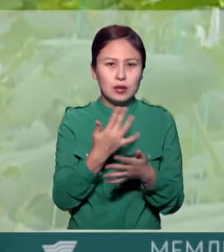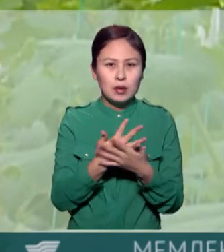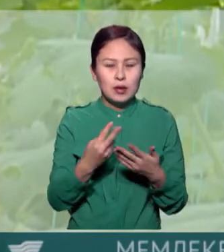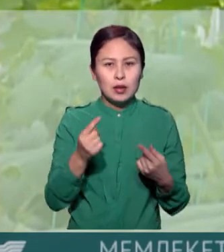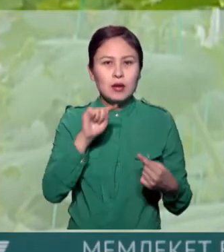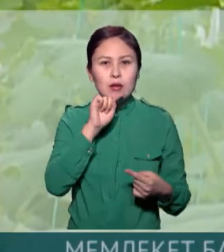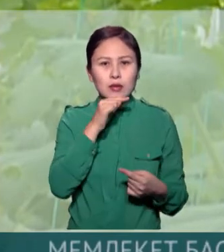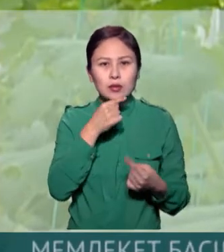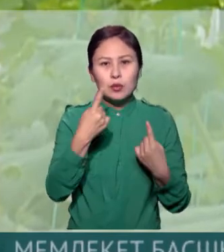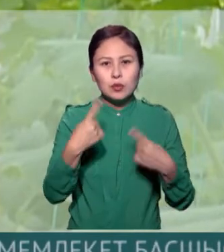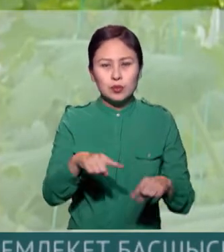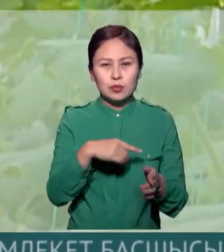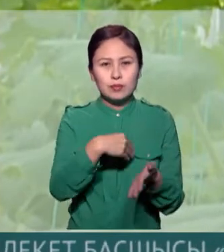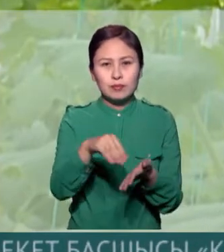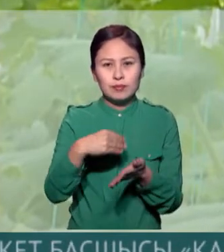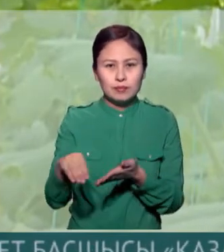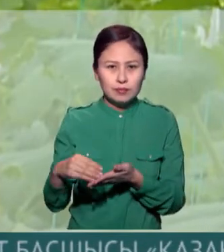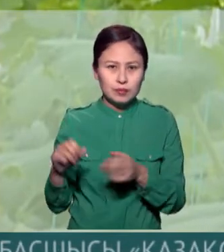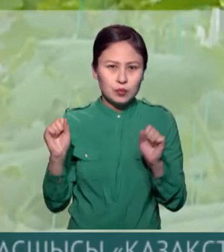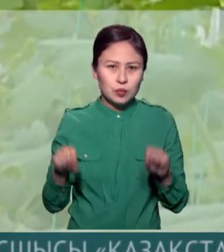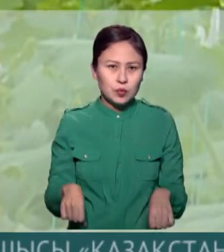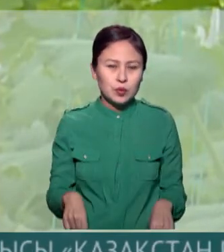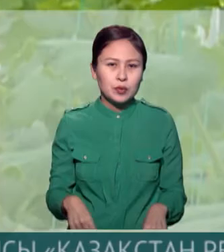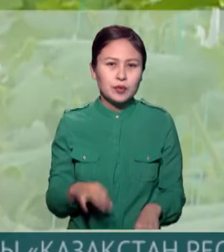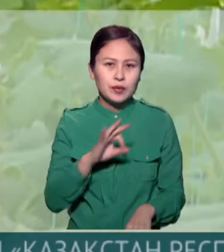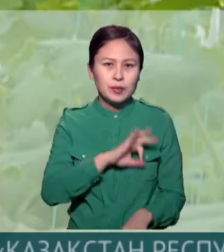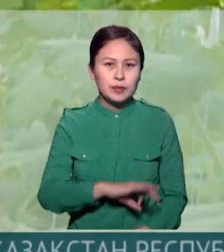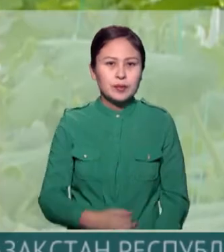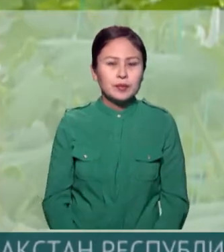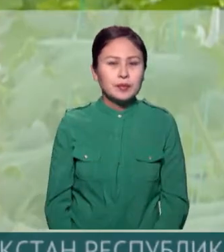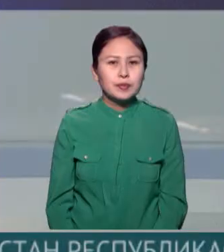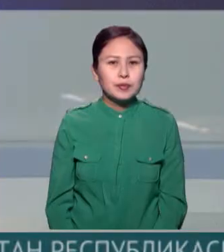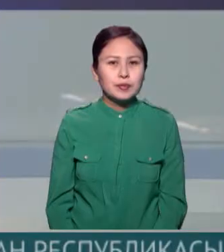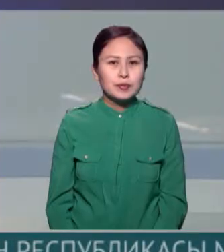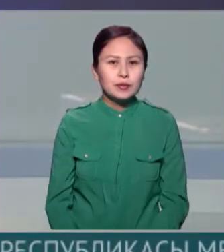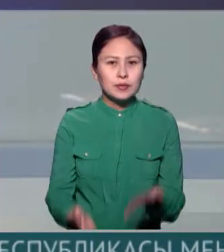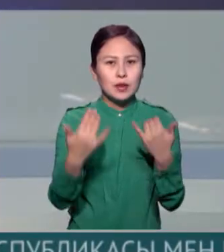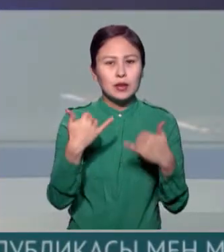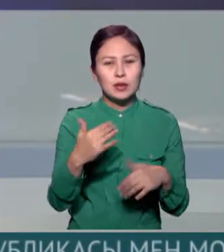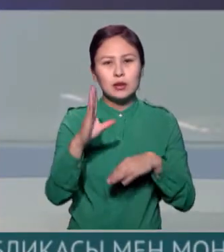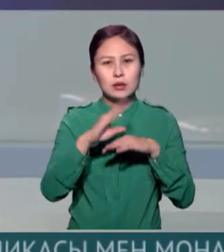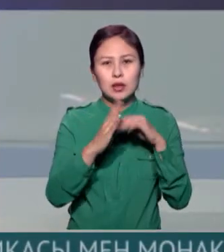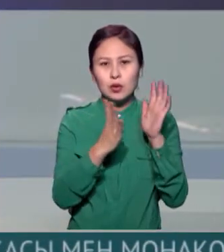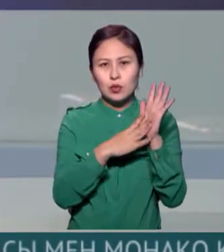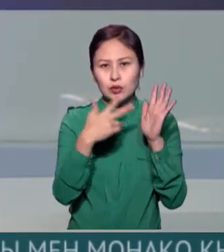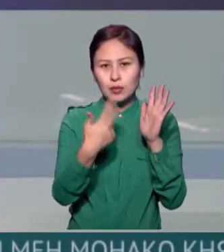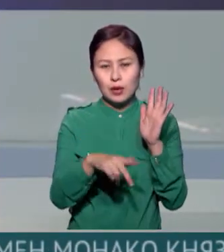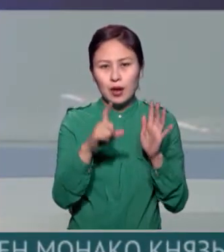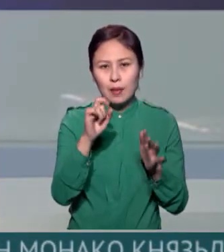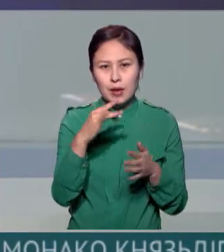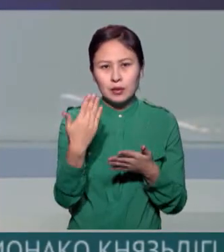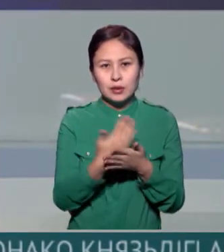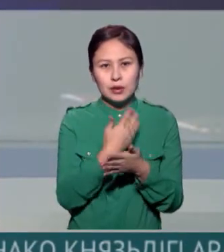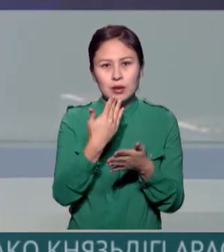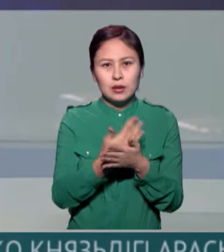басқа тағамдар, тәттілер түрлерін алуға, пайдалануға тиімді болып тұр. Бүгін кешкі сағат 9:30 хабар